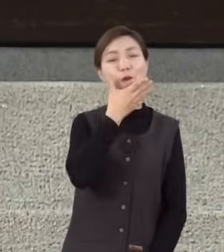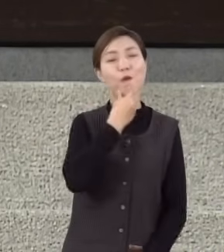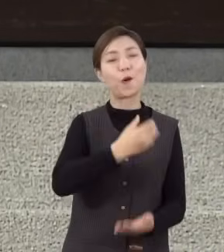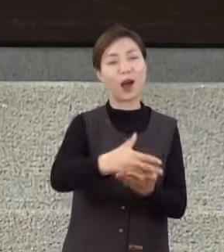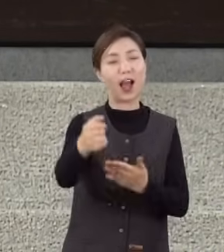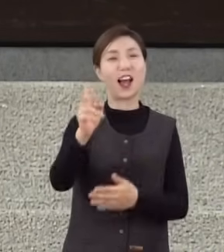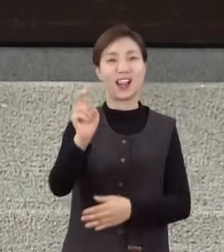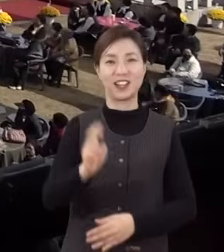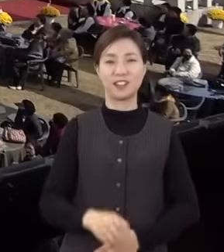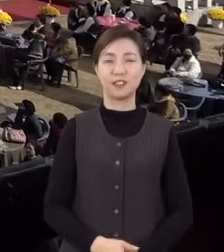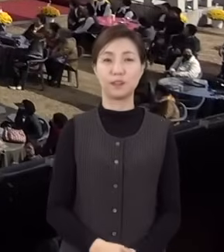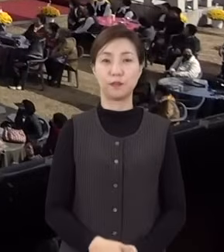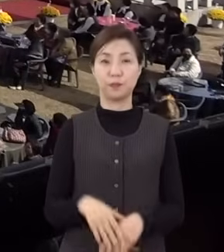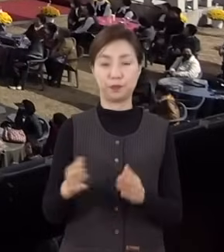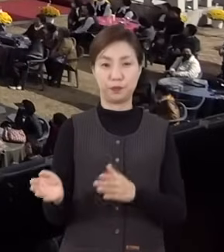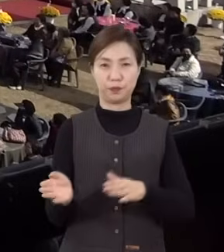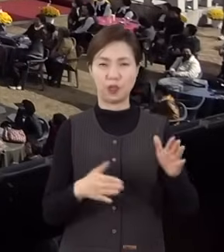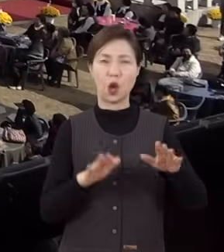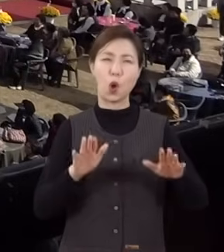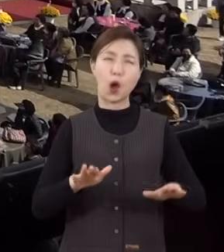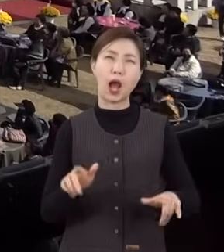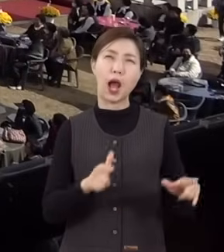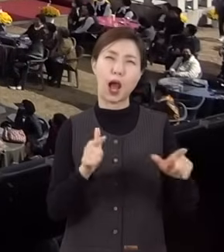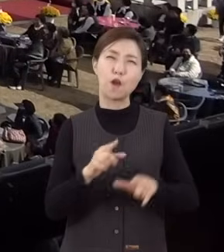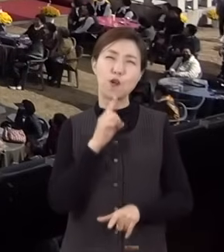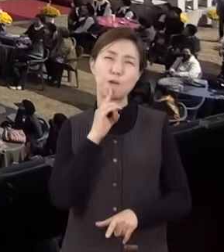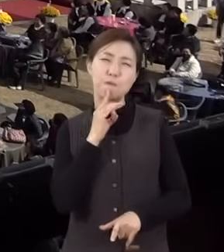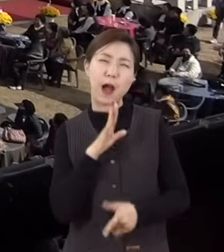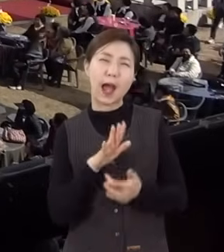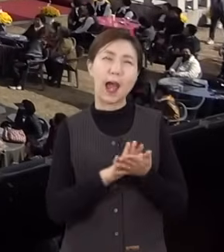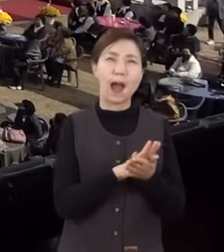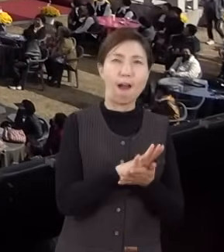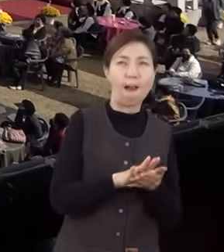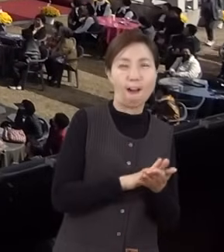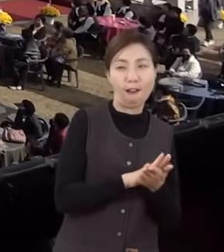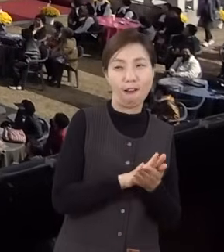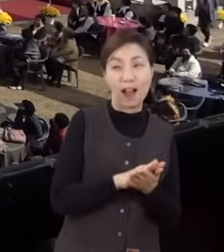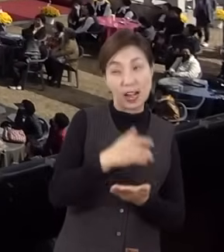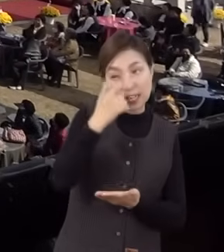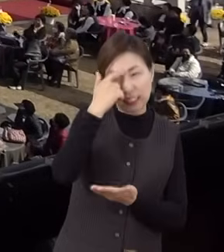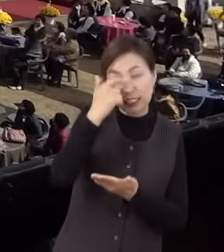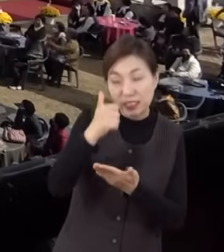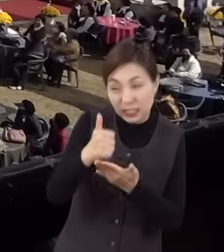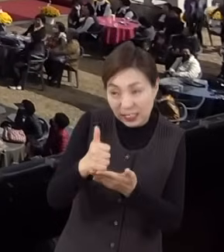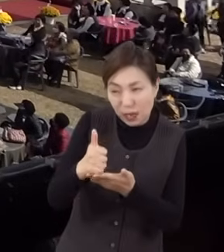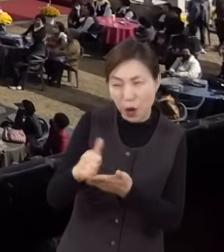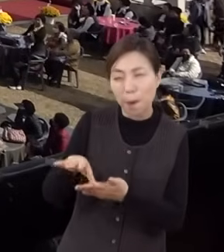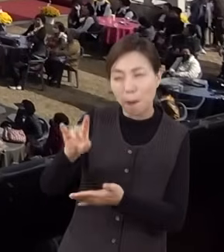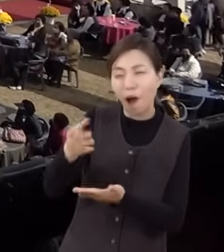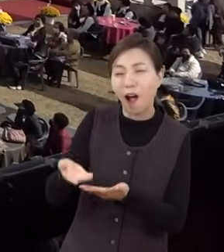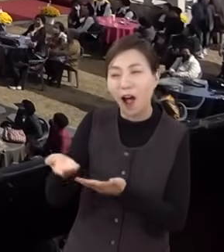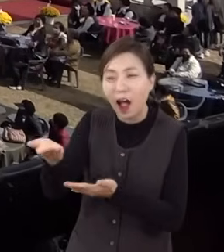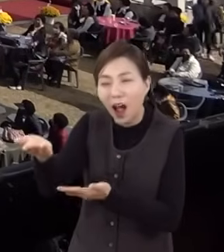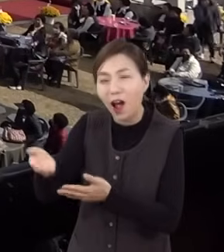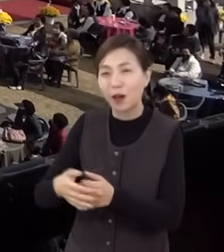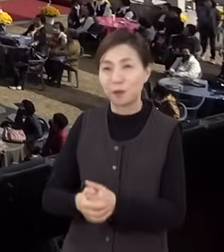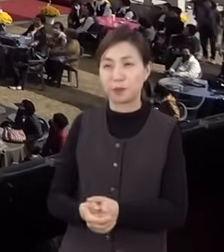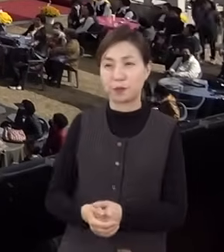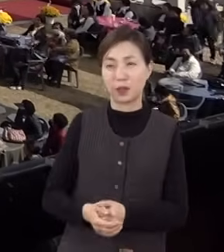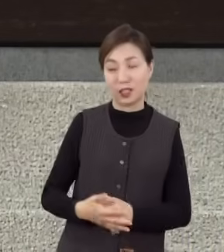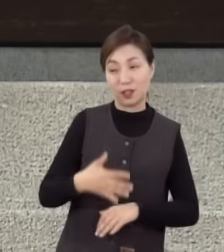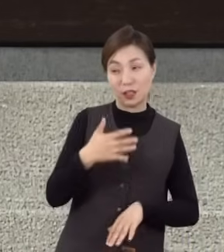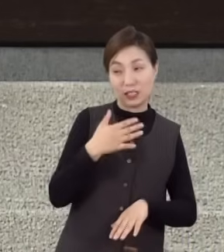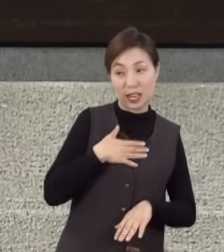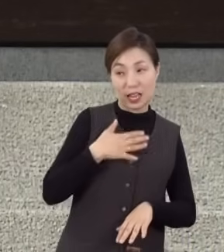거예요. 자, 그래서 하루만 더 놀아야겠다. 스님, 오늘도